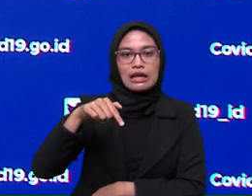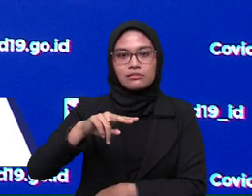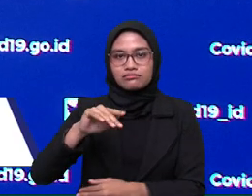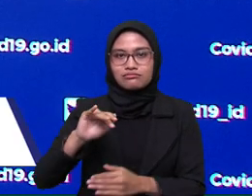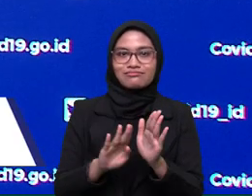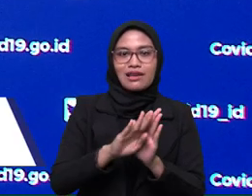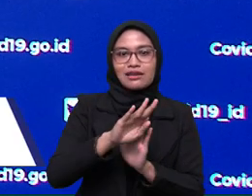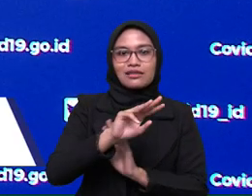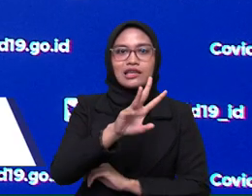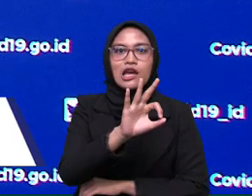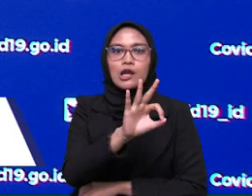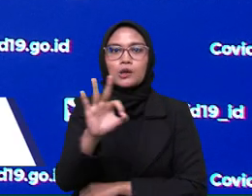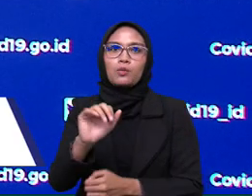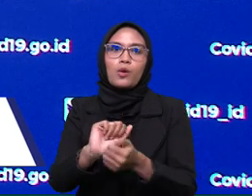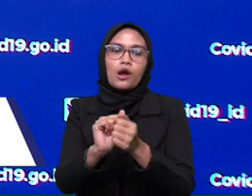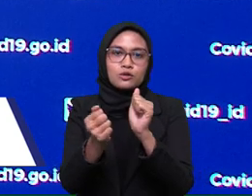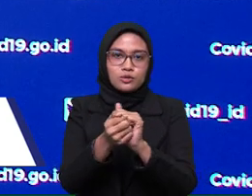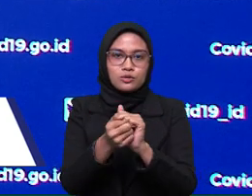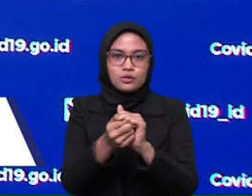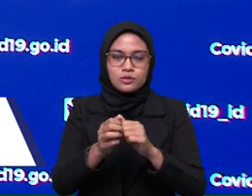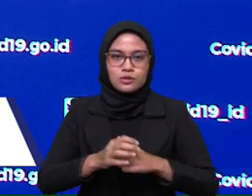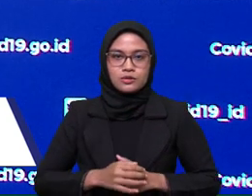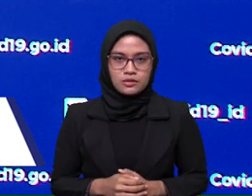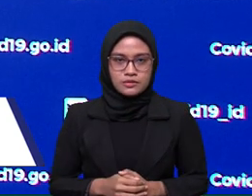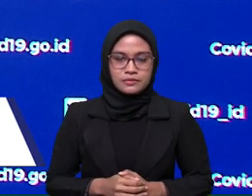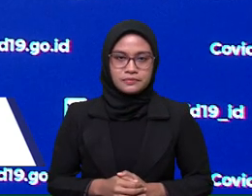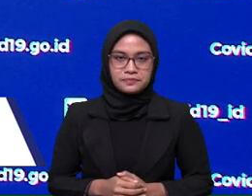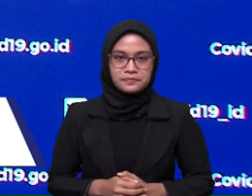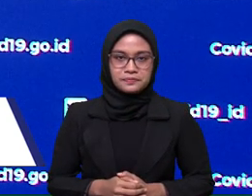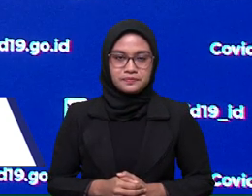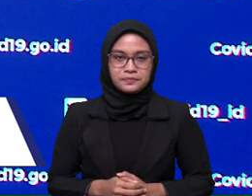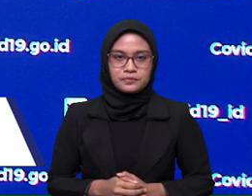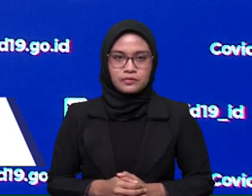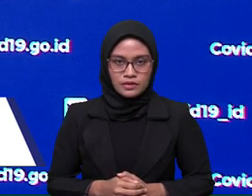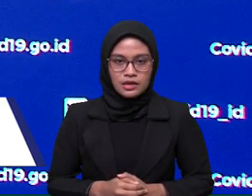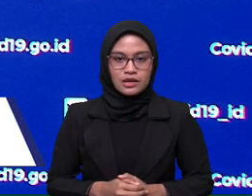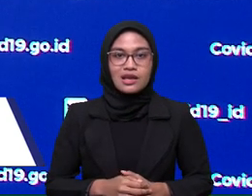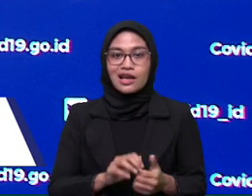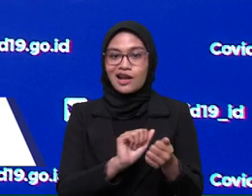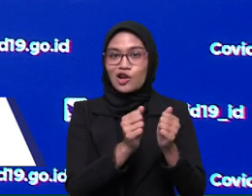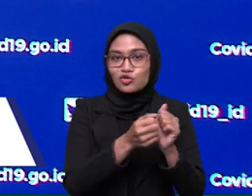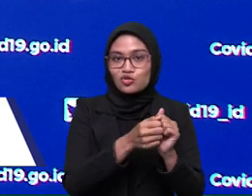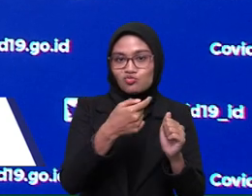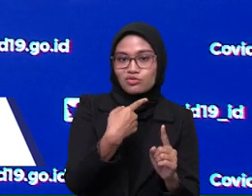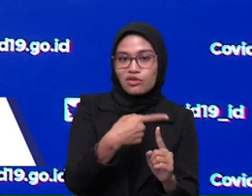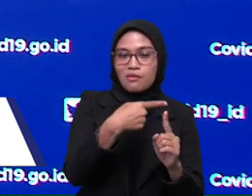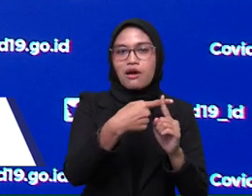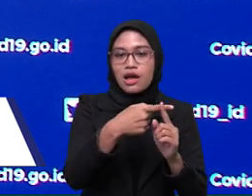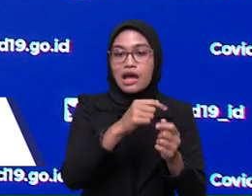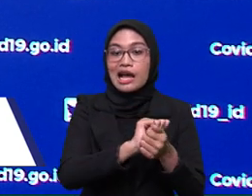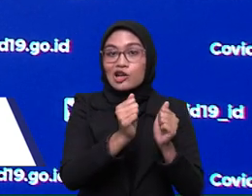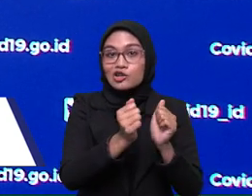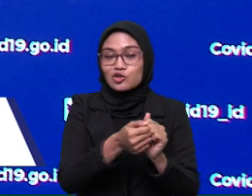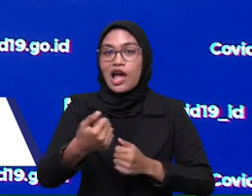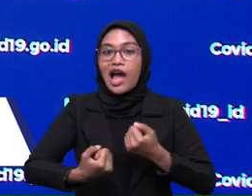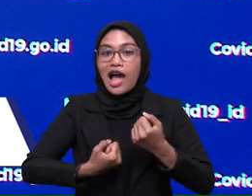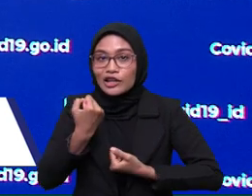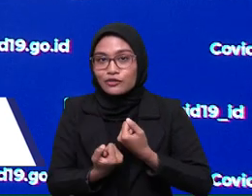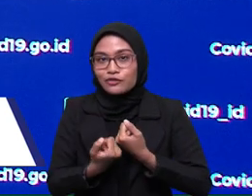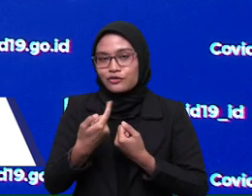3600 kasus pada minggu lalu Selain itu tidak hanya kasus mingguan kasus aktif juga mengalami peningkatan